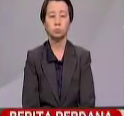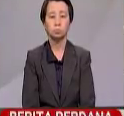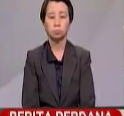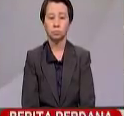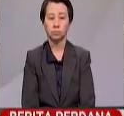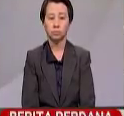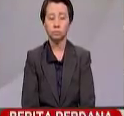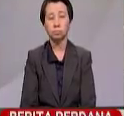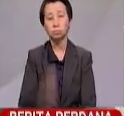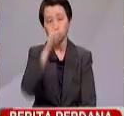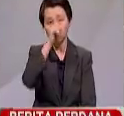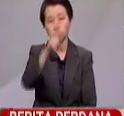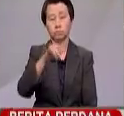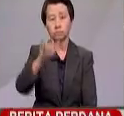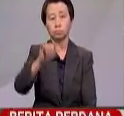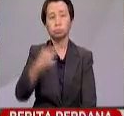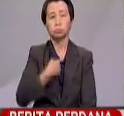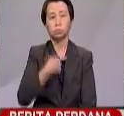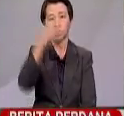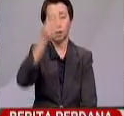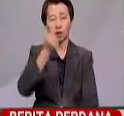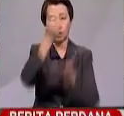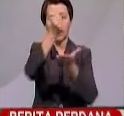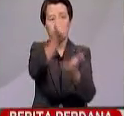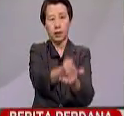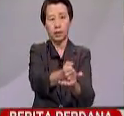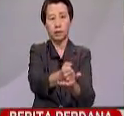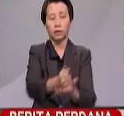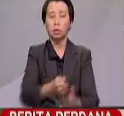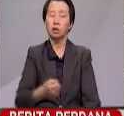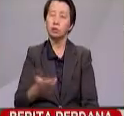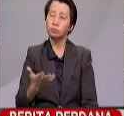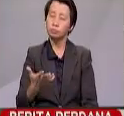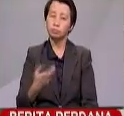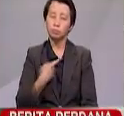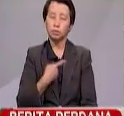Mestinya kita akan membantu sama ada cuma kita tidaklah kata